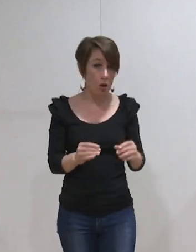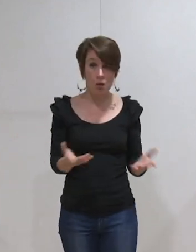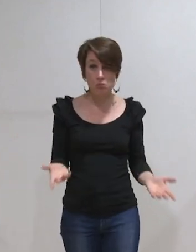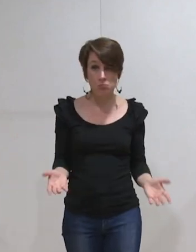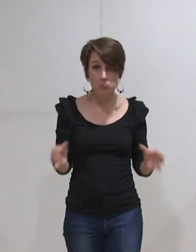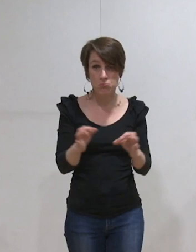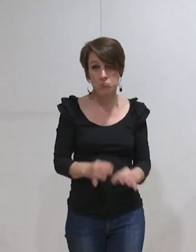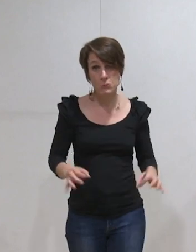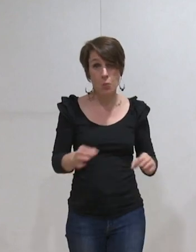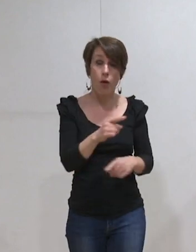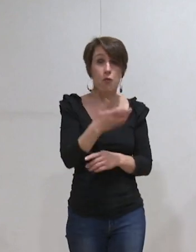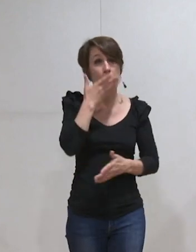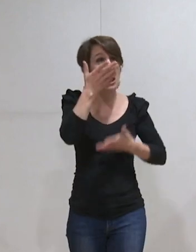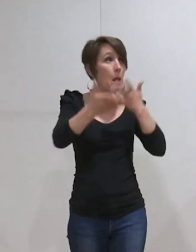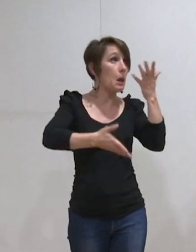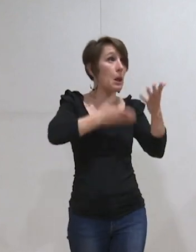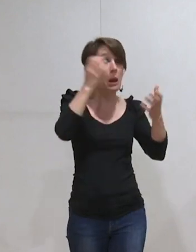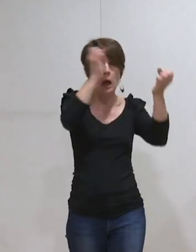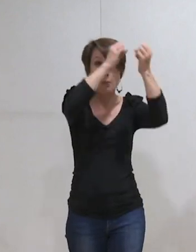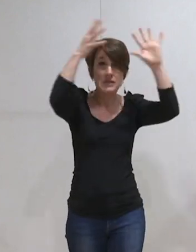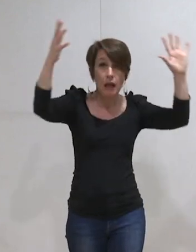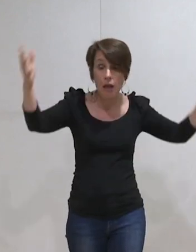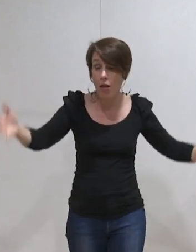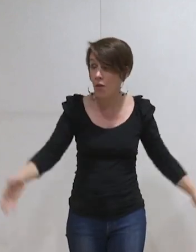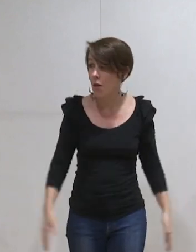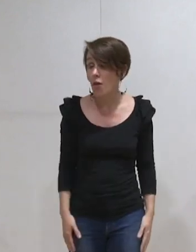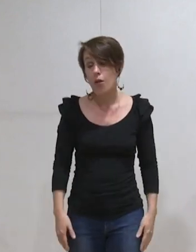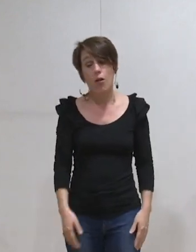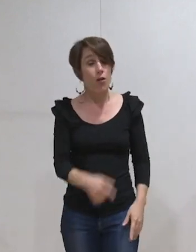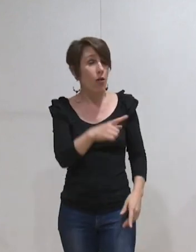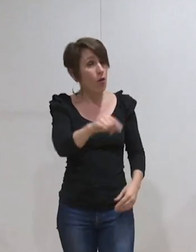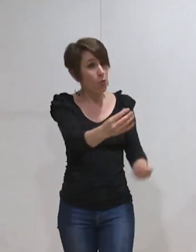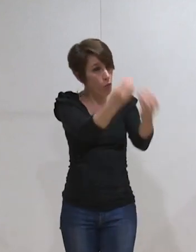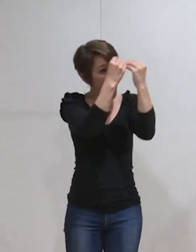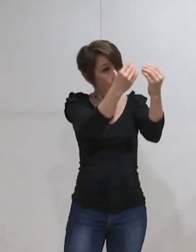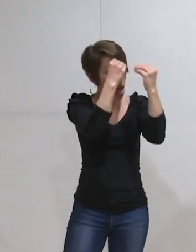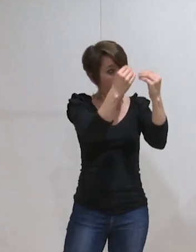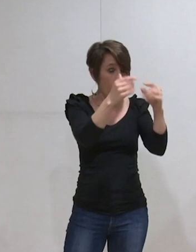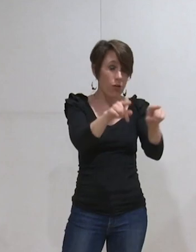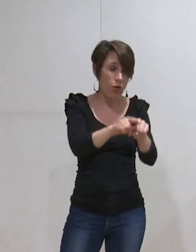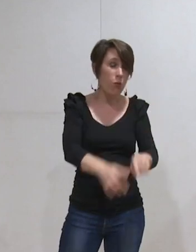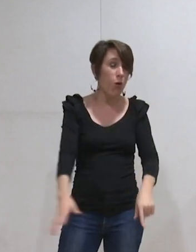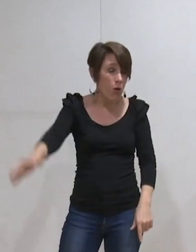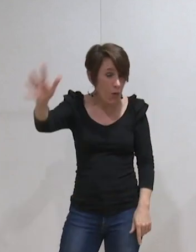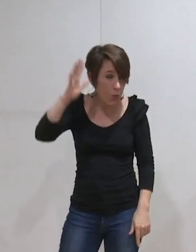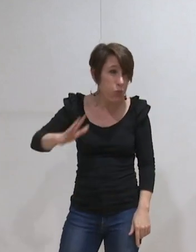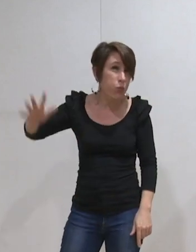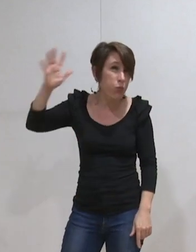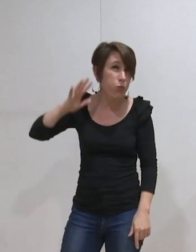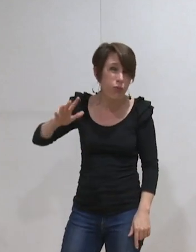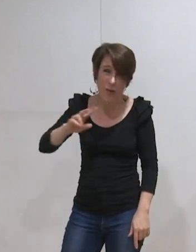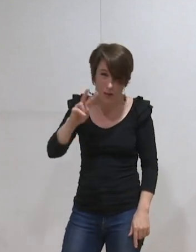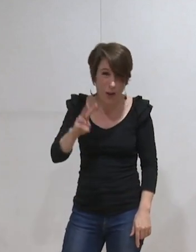discours abstraits dans des leçons dans des leçons de de de modernité de passéisme comme si c'était moderne de faire de la